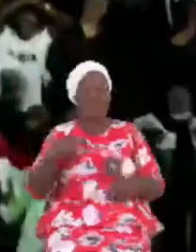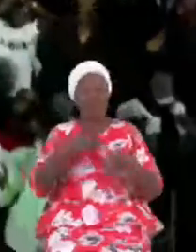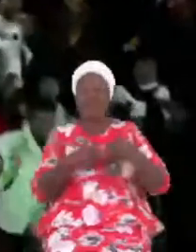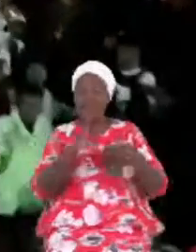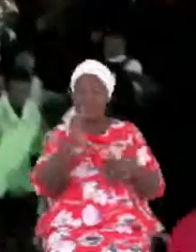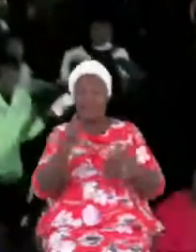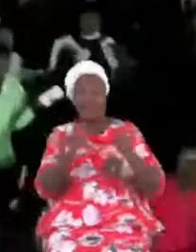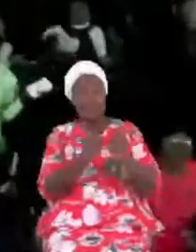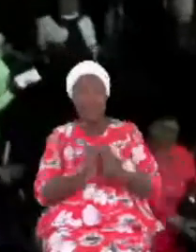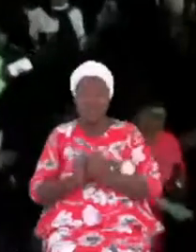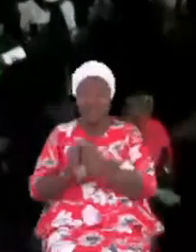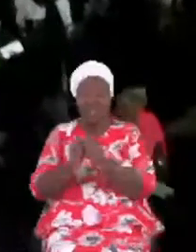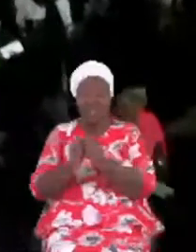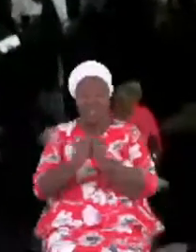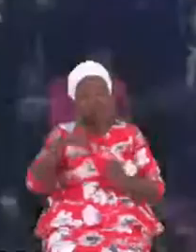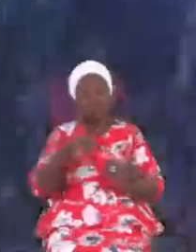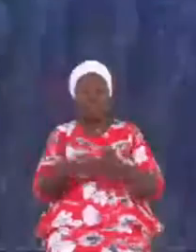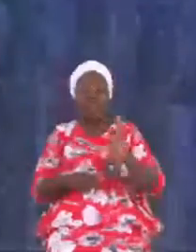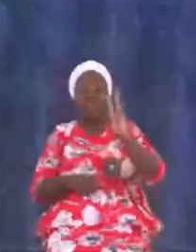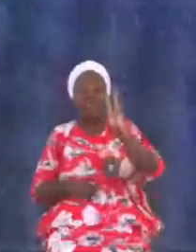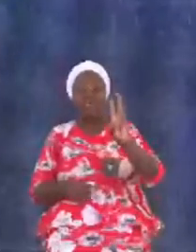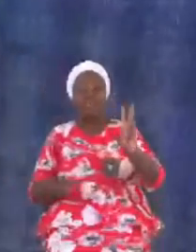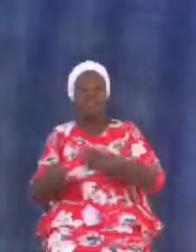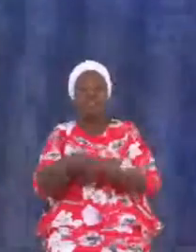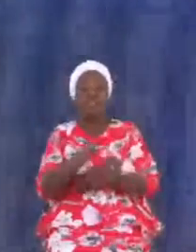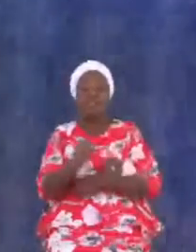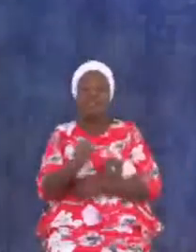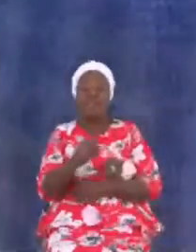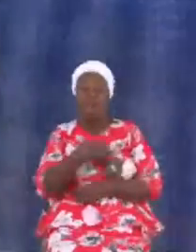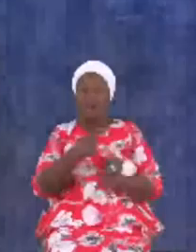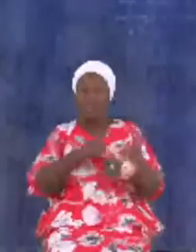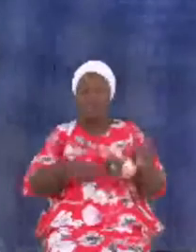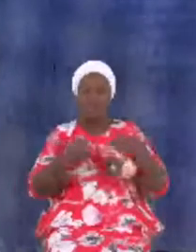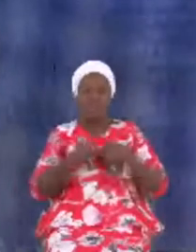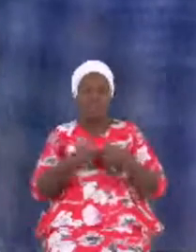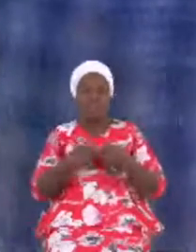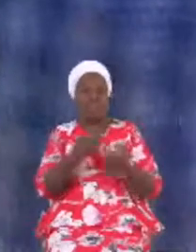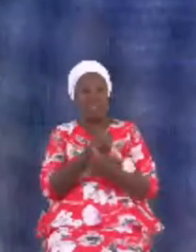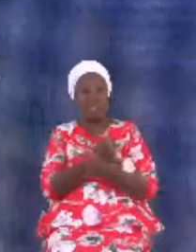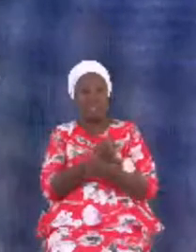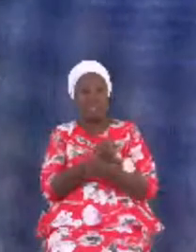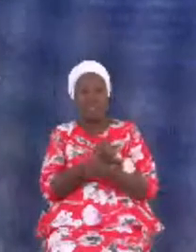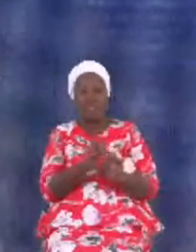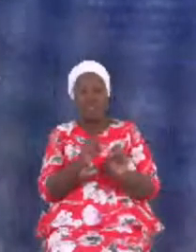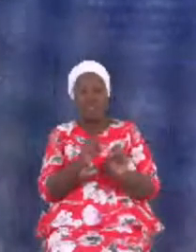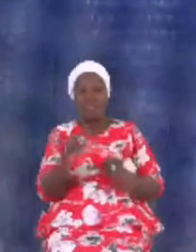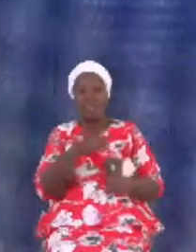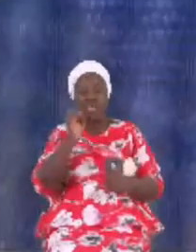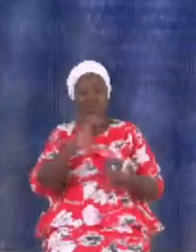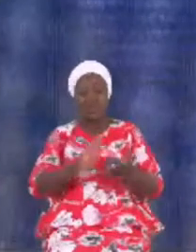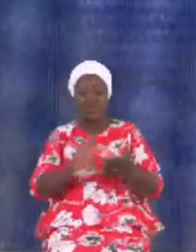Nous sommes ensemble depuis 6 jours. Et Dieu a sauvé. Il a